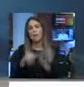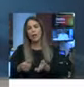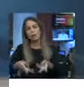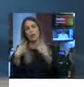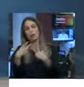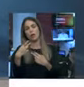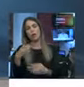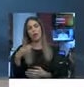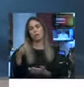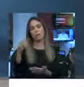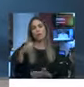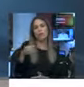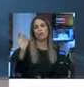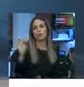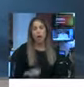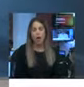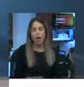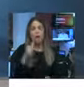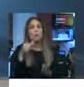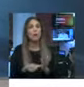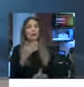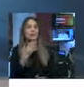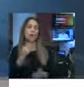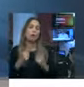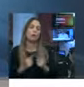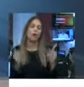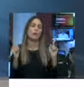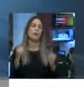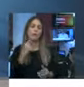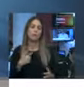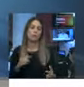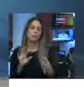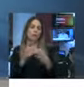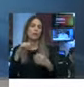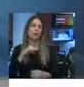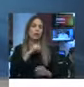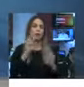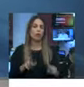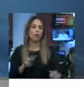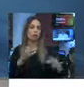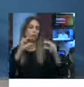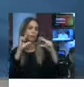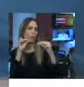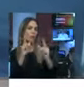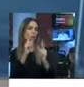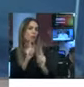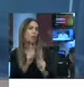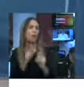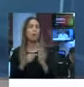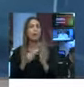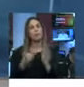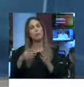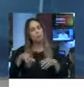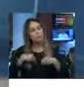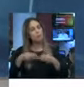ובנק המזרחי נקט בשיטה אחרת, הוא אומר, יש לי מגע אישי. אתה יכול לדבר איתי, אני רוצה לדבר איתך, זה מה שהוא עושה. ולכן הוא פותח סניפים. הוא